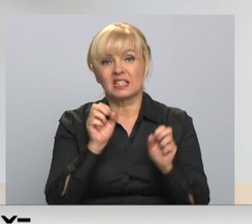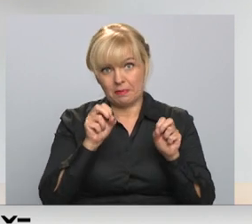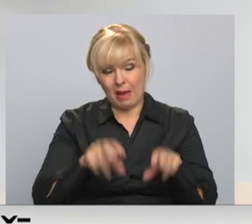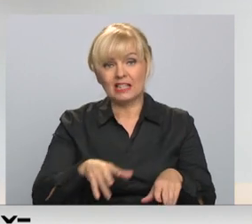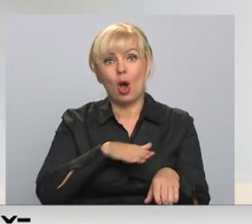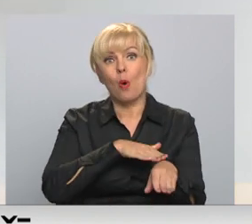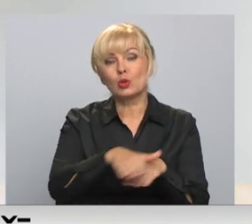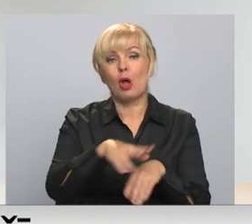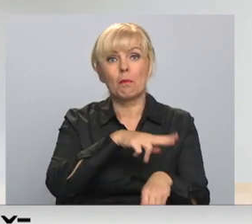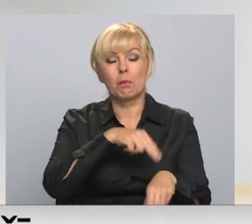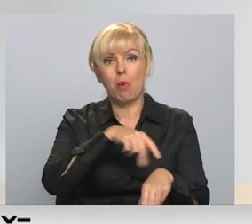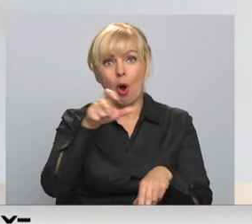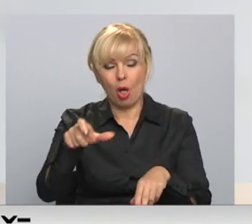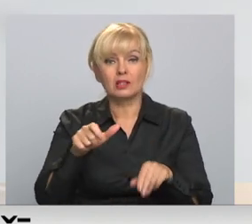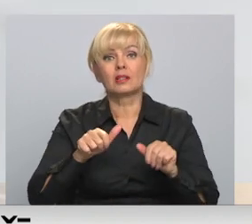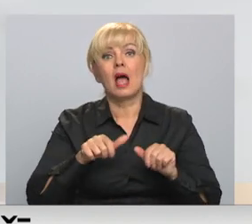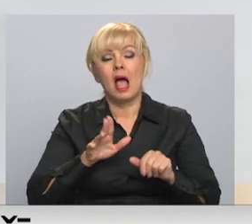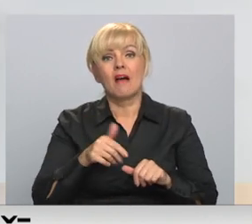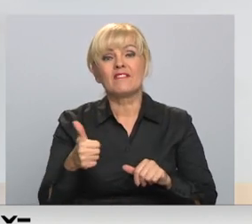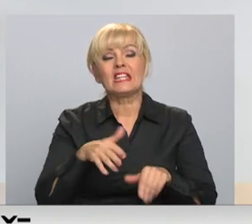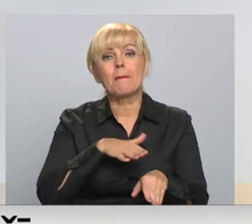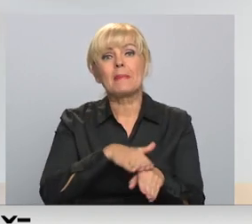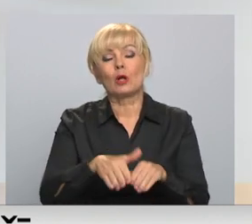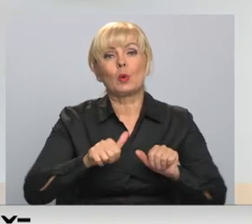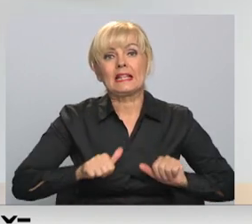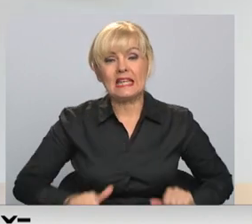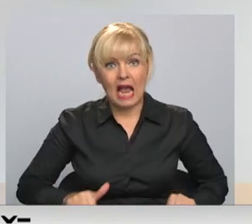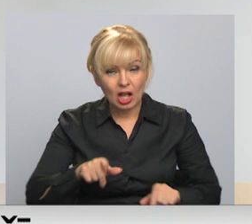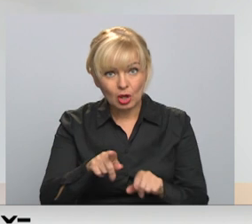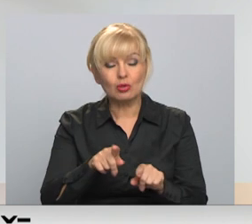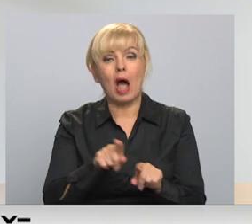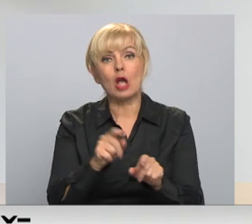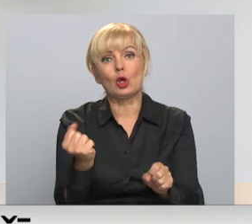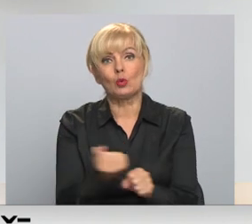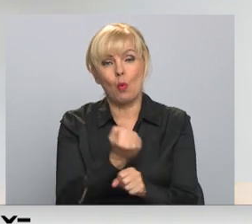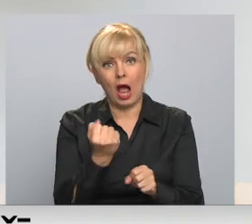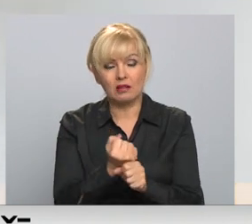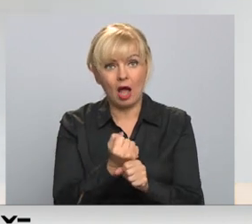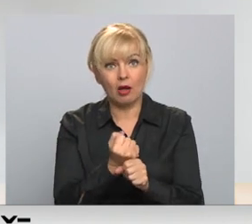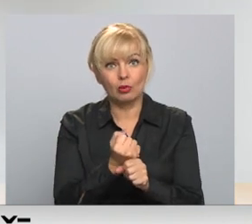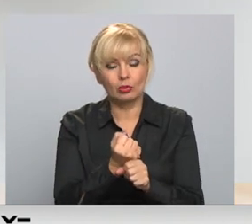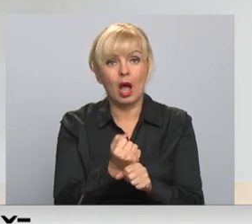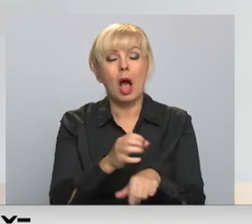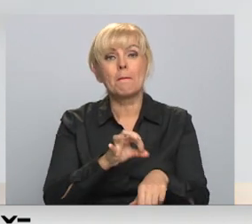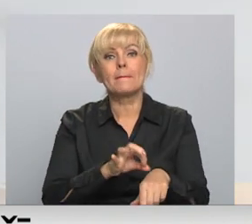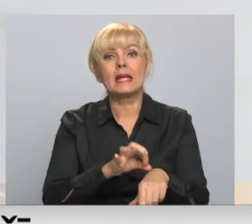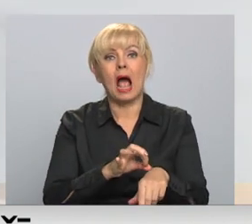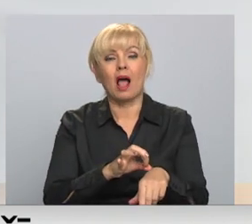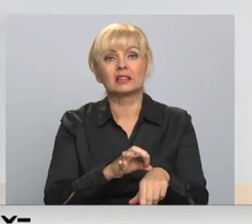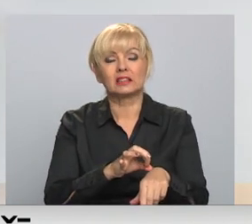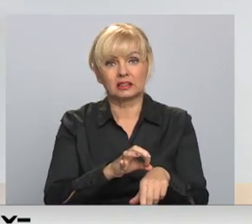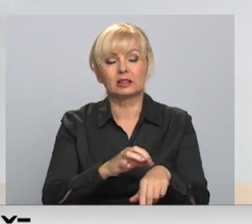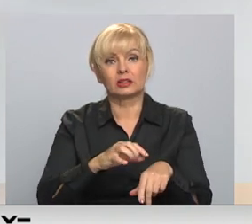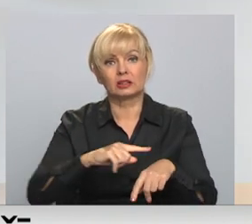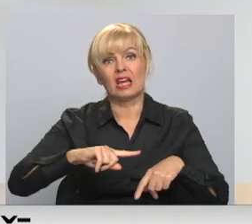policijas atbildot viņu dienas pienākums, attiecīgi nodarot arī šos te miesas bojājumus